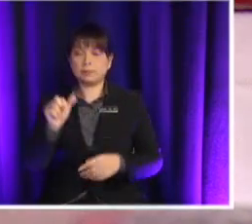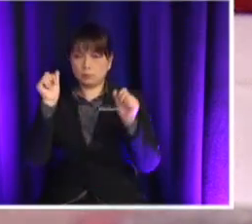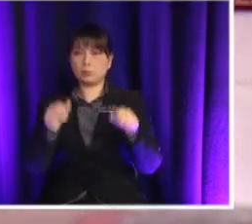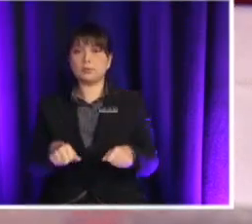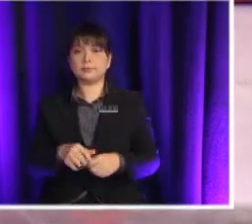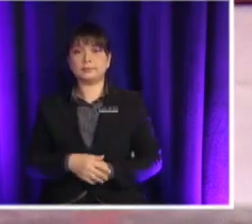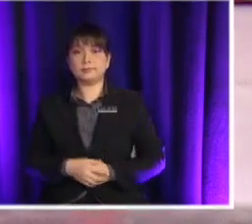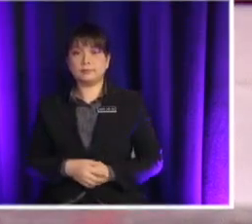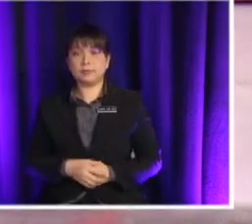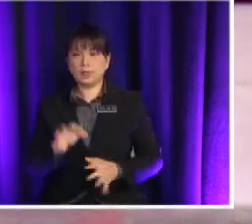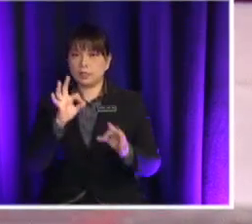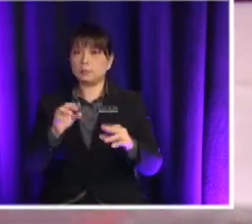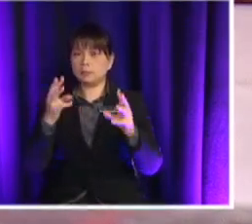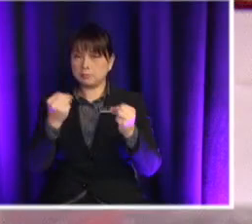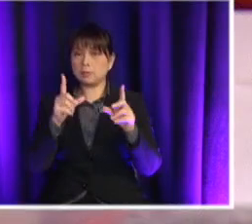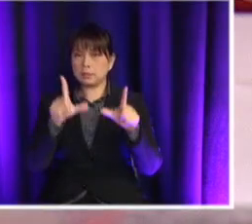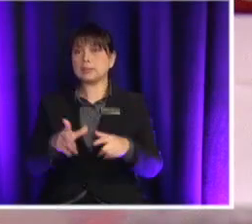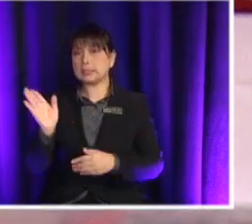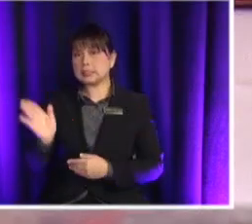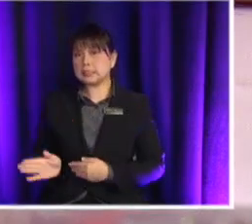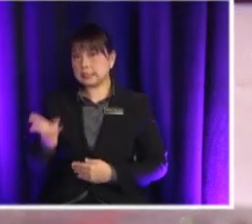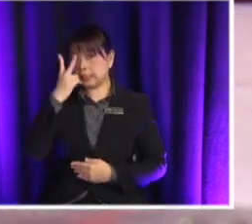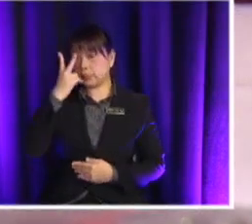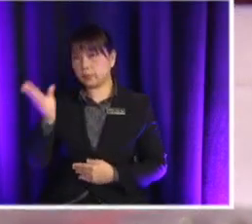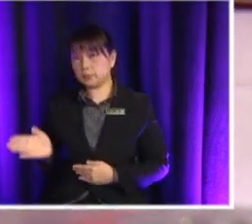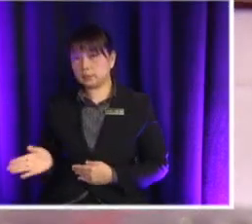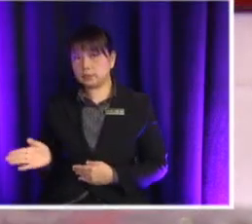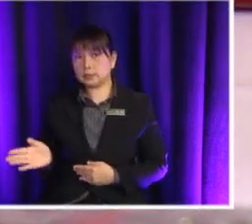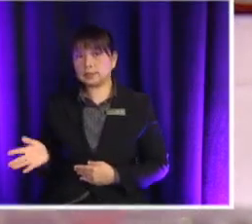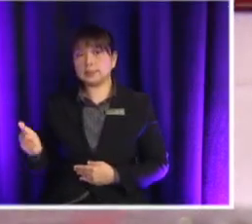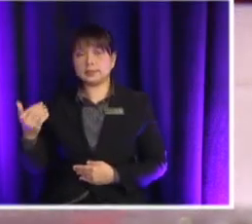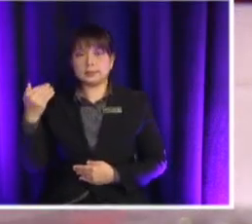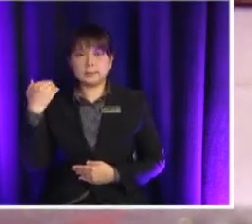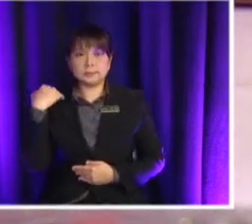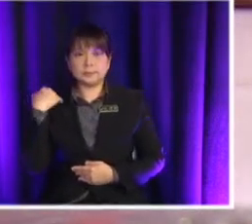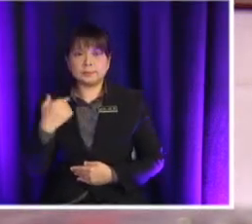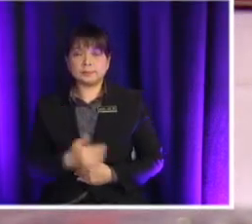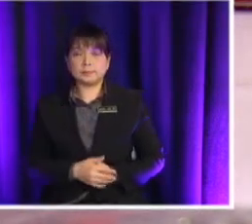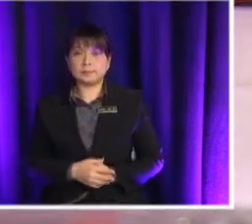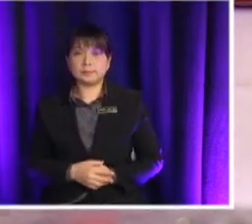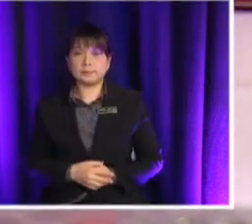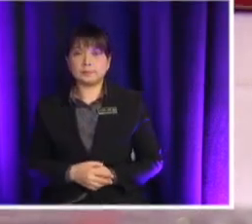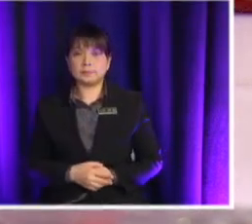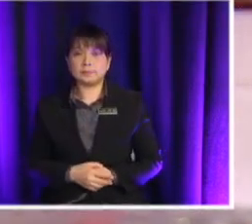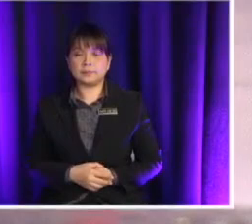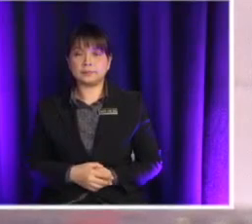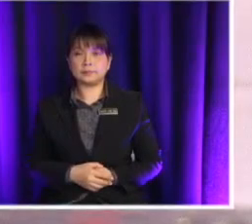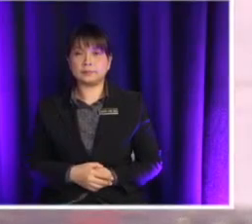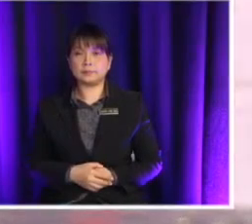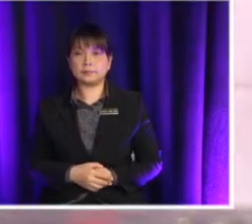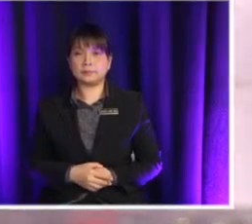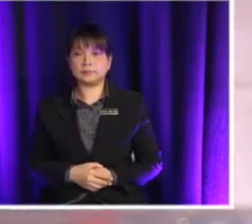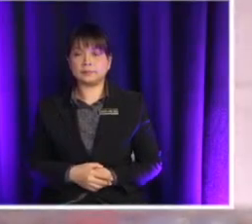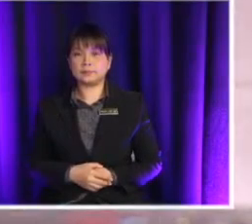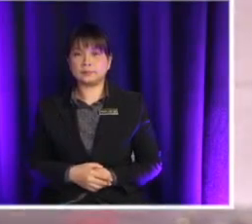kalau kita nak letak di sini contoh. Okey, sini adalah R3, cikgu. Okey, R1.